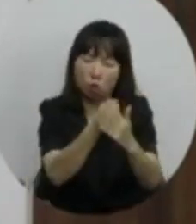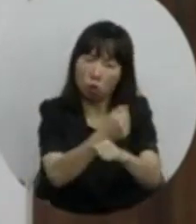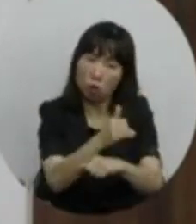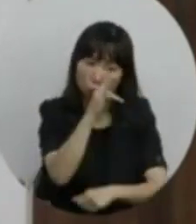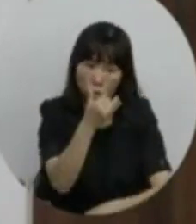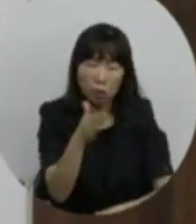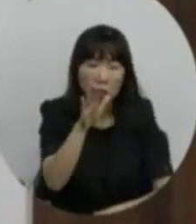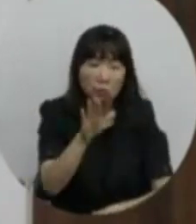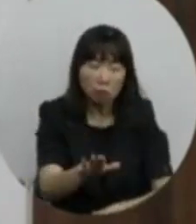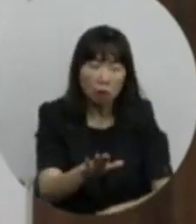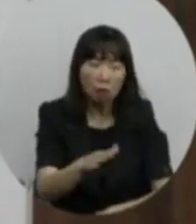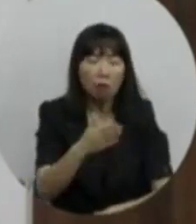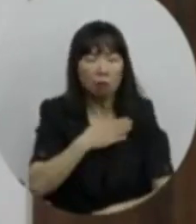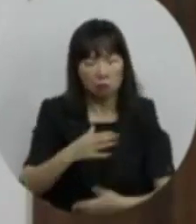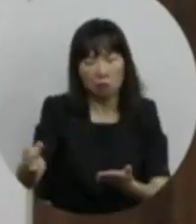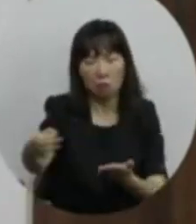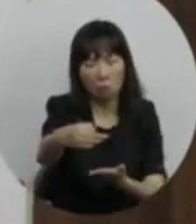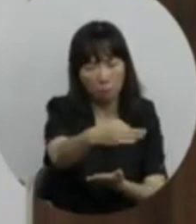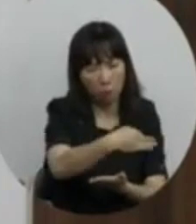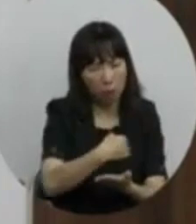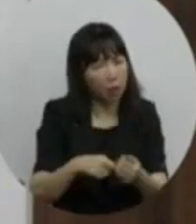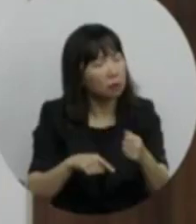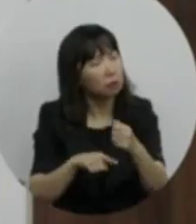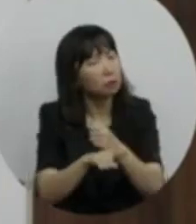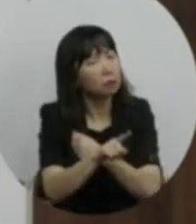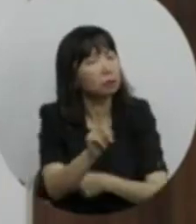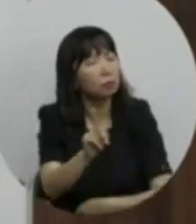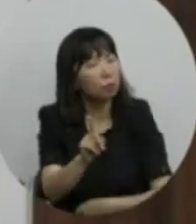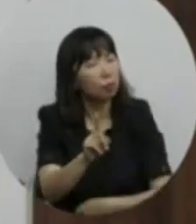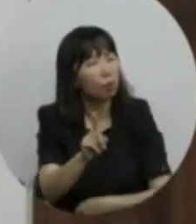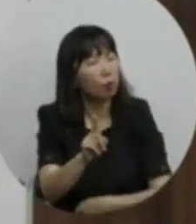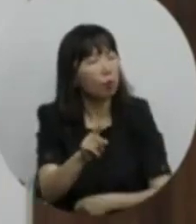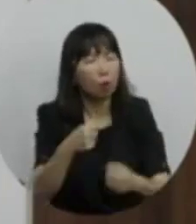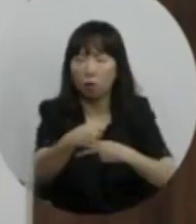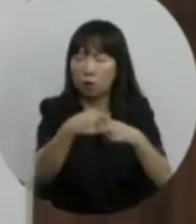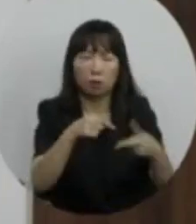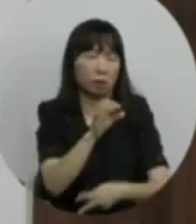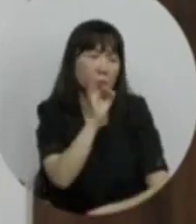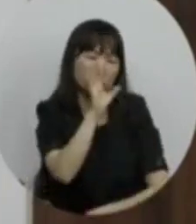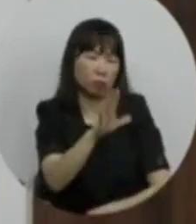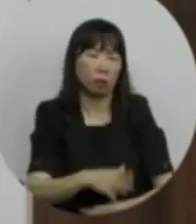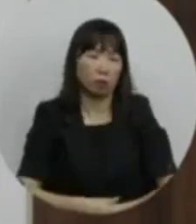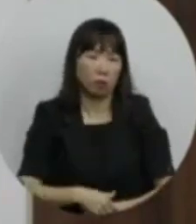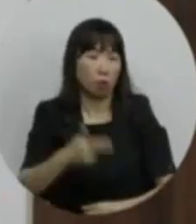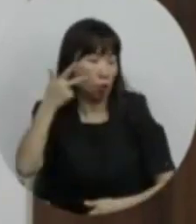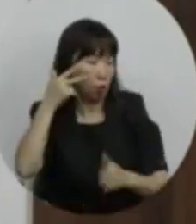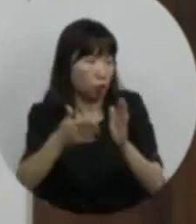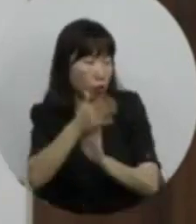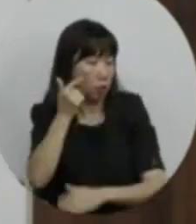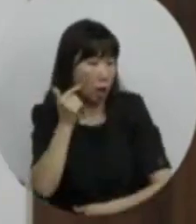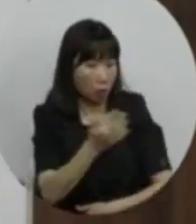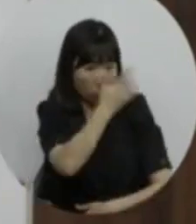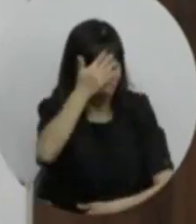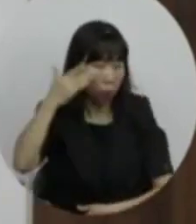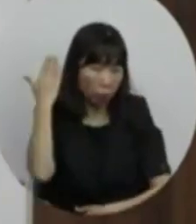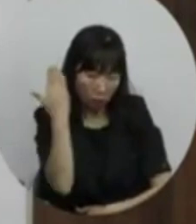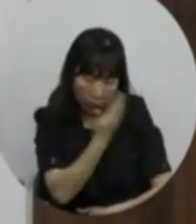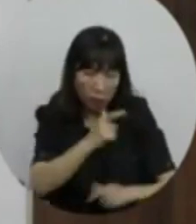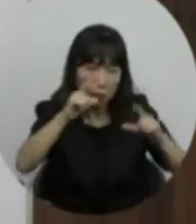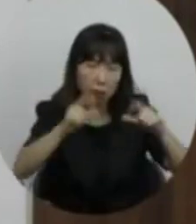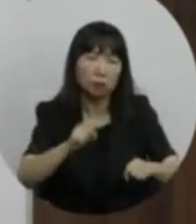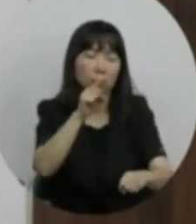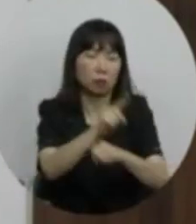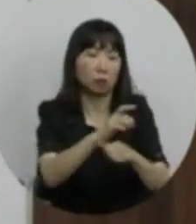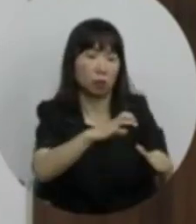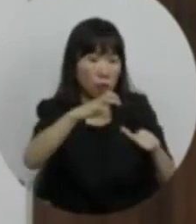것은 진정한 이유가 납득이 가지 않습니다. 여주가 아름답고 깨끗한 힐링 도시의 지역 특성을